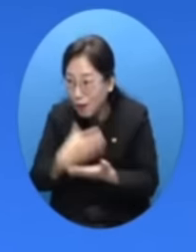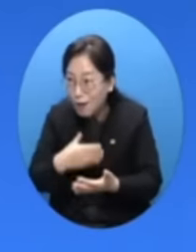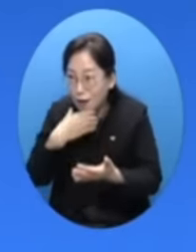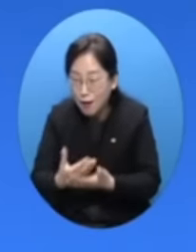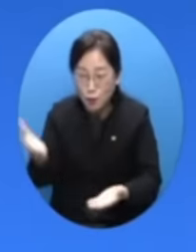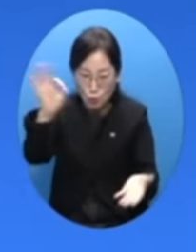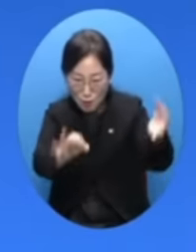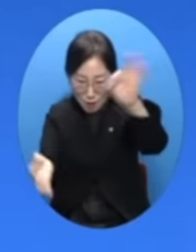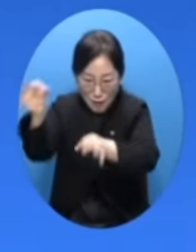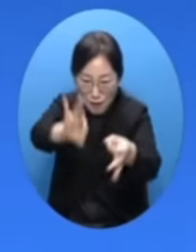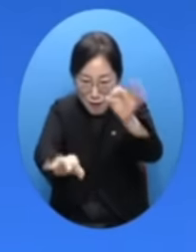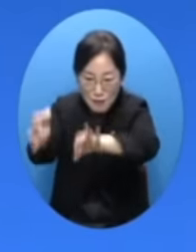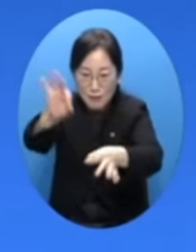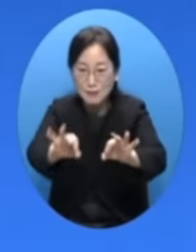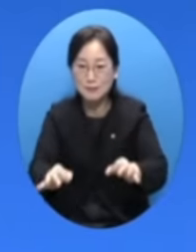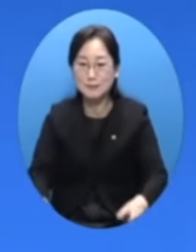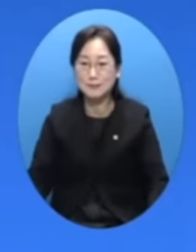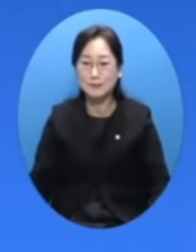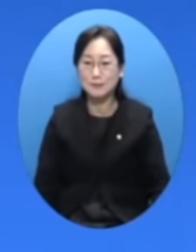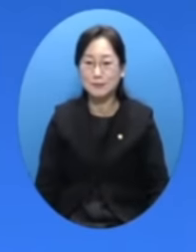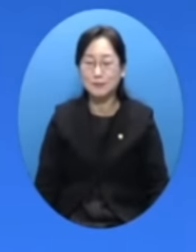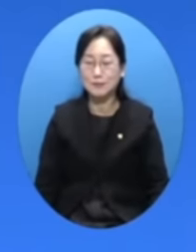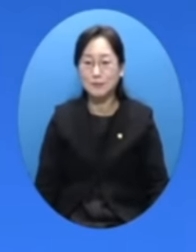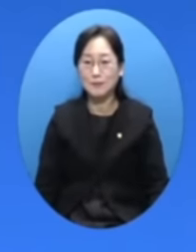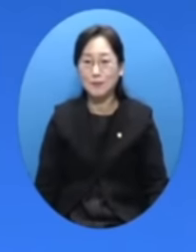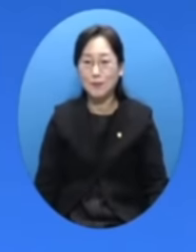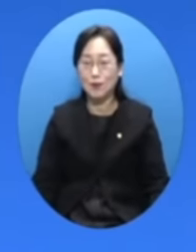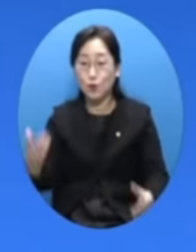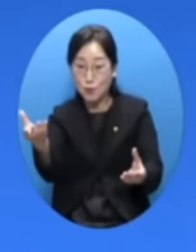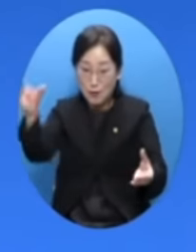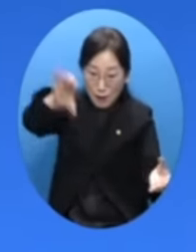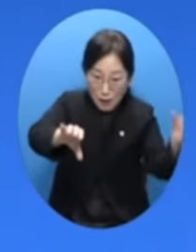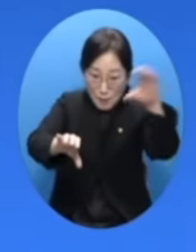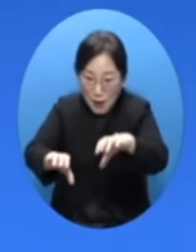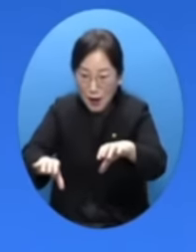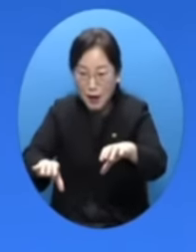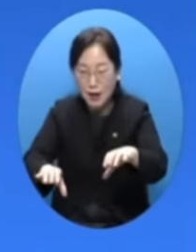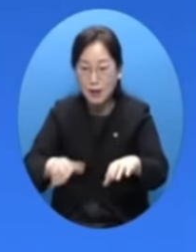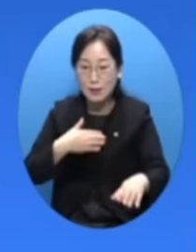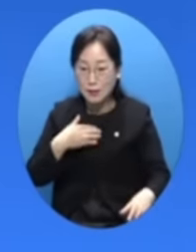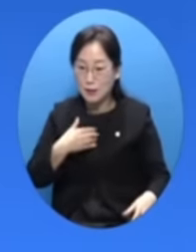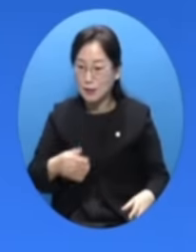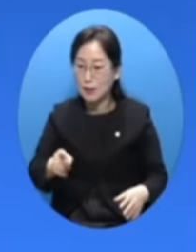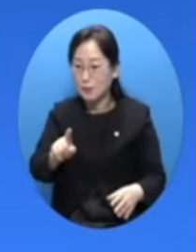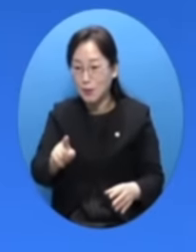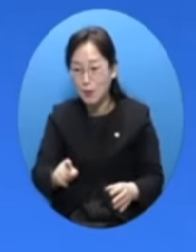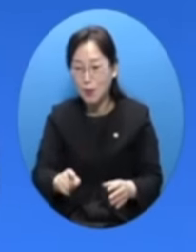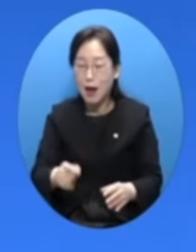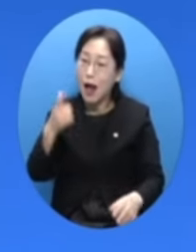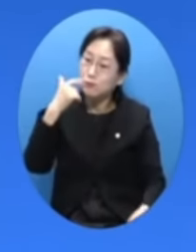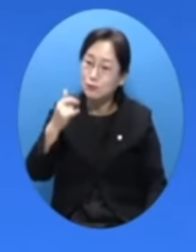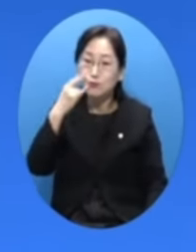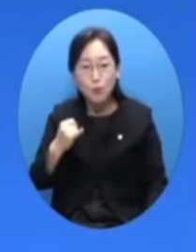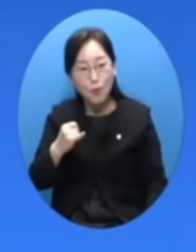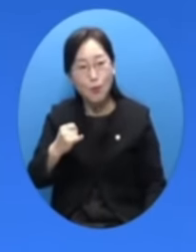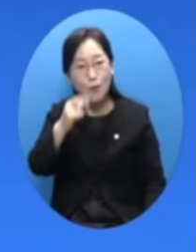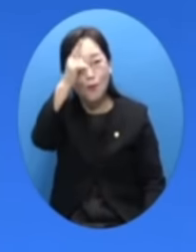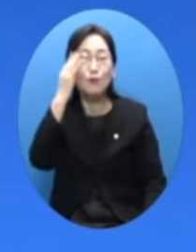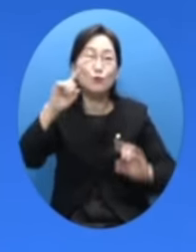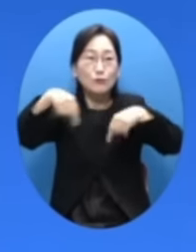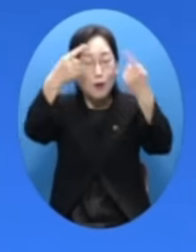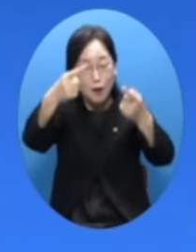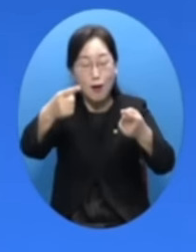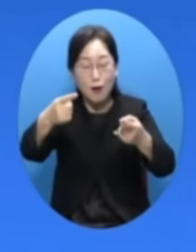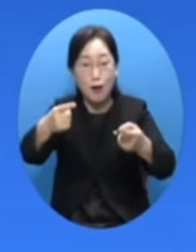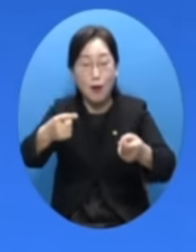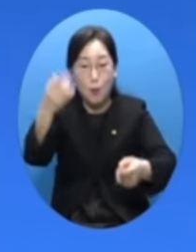돈을 막 쏟아부었어요. 그렇잖아요. 돈 쏟아부으면 자기 예수 안 믿고 죽은 아버지가 천국 간다는데 그거 안 할 사람이 어디